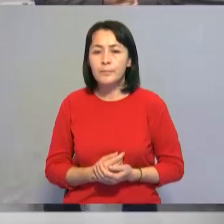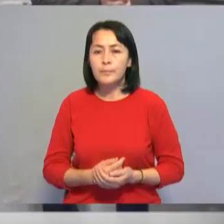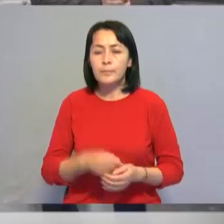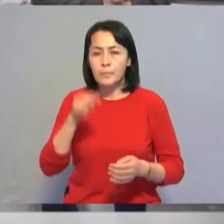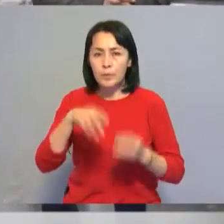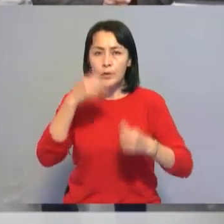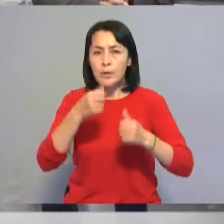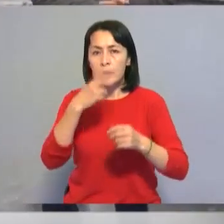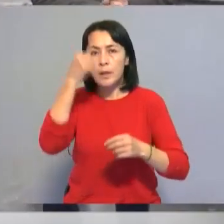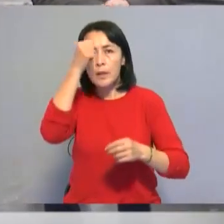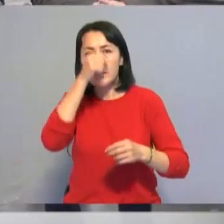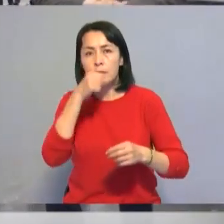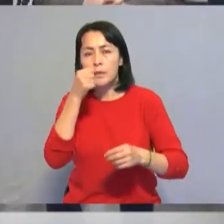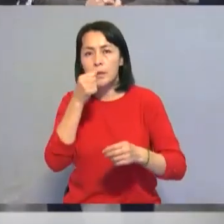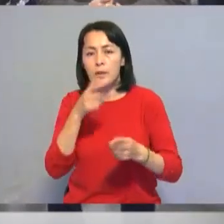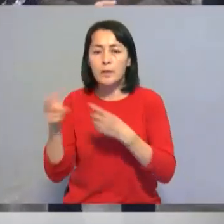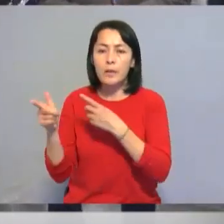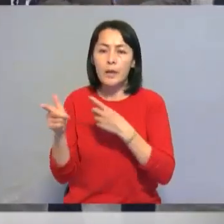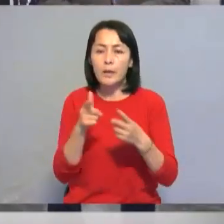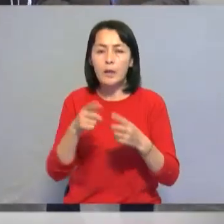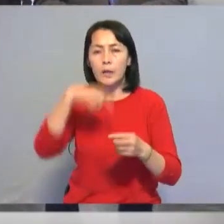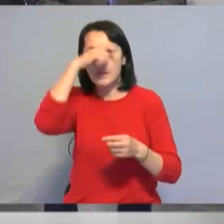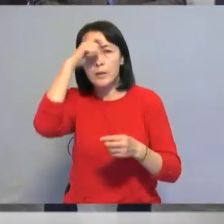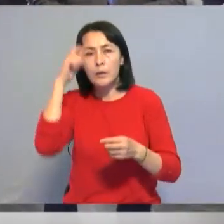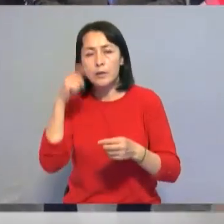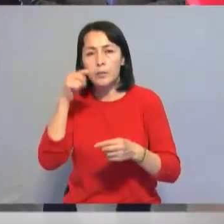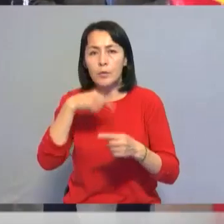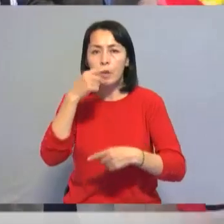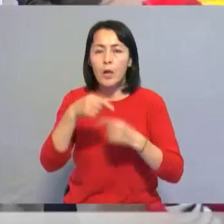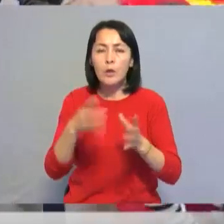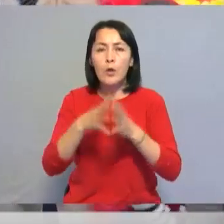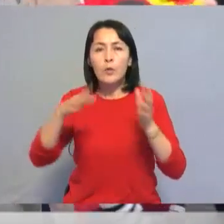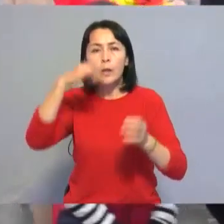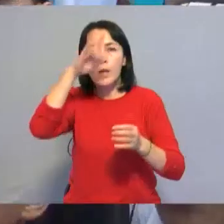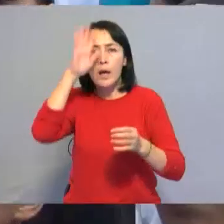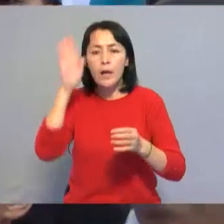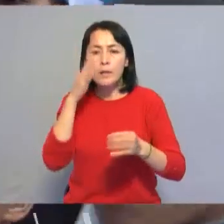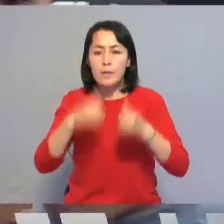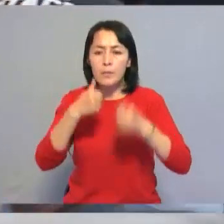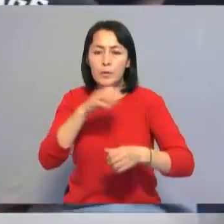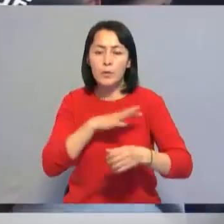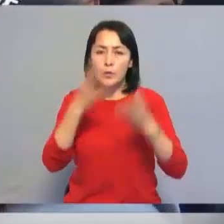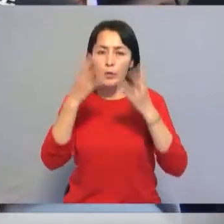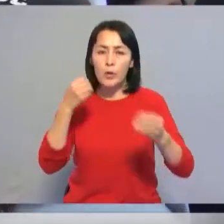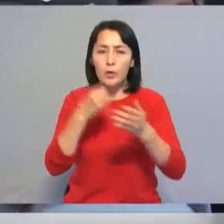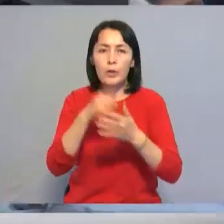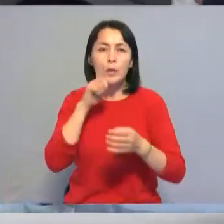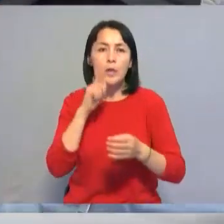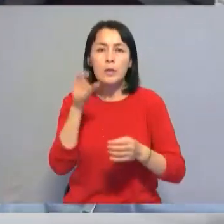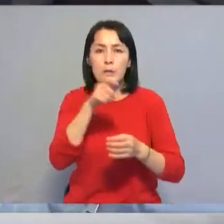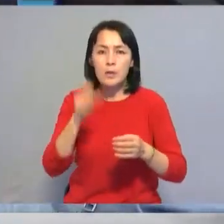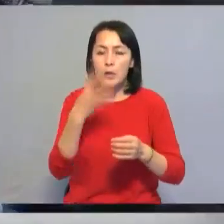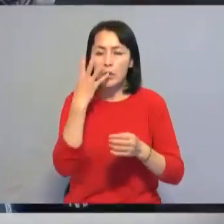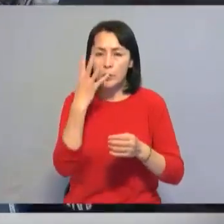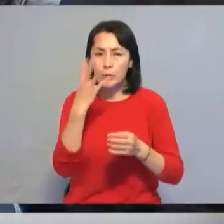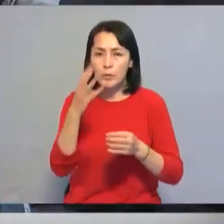бері дайындалды, тер төкті. Бұның алдында үлкен Азия чемпионаттары болды, әлем кубогы бар. Бұған дейін жас өспірімдер арасында